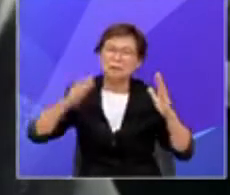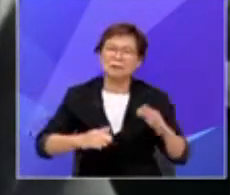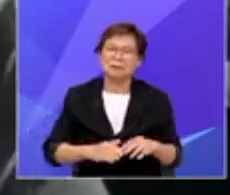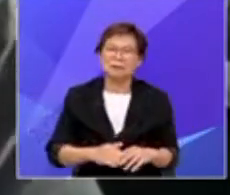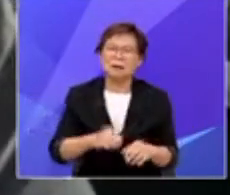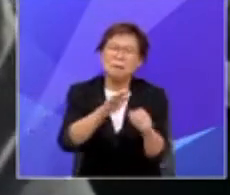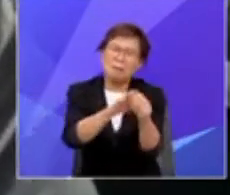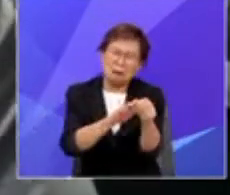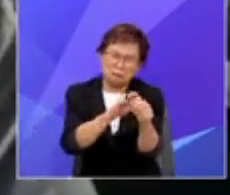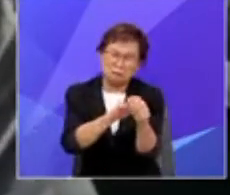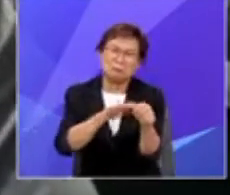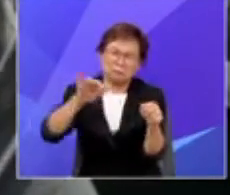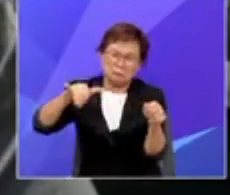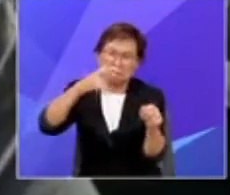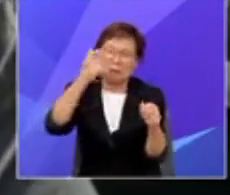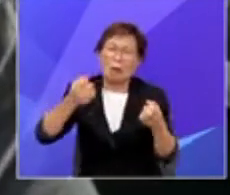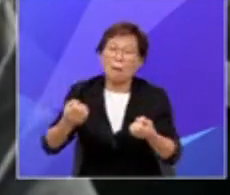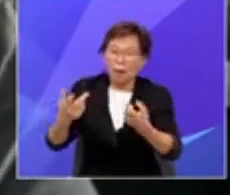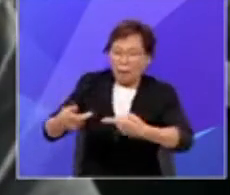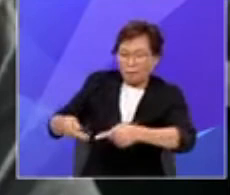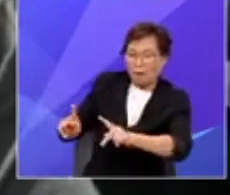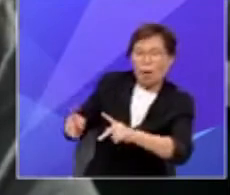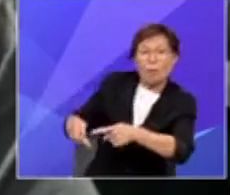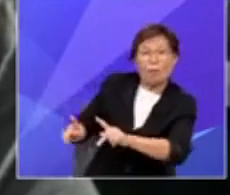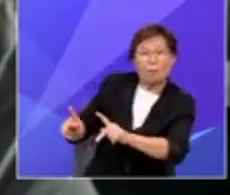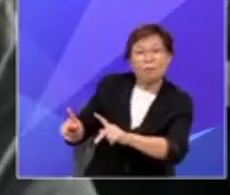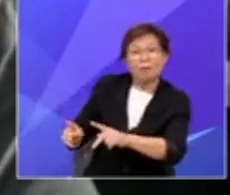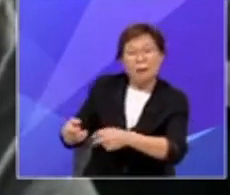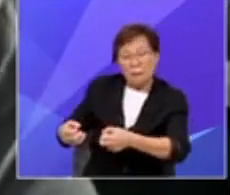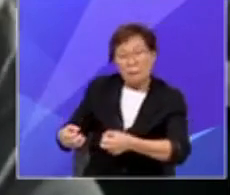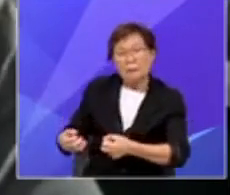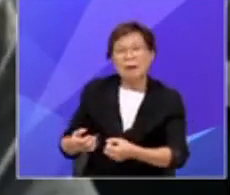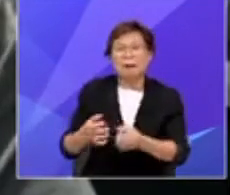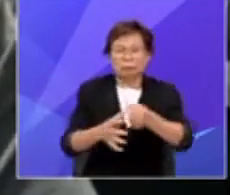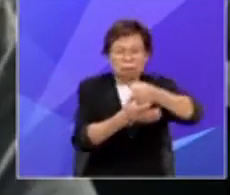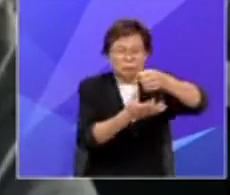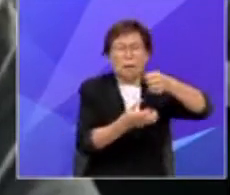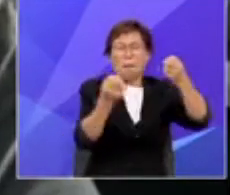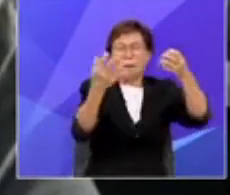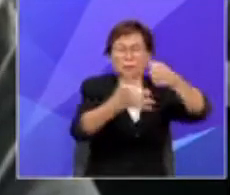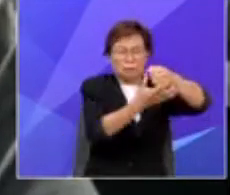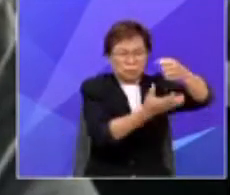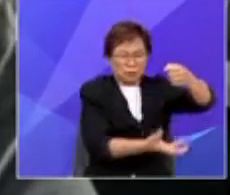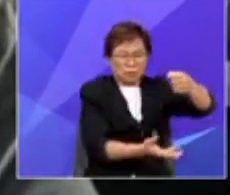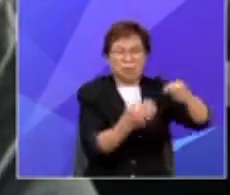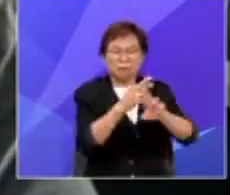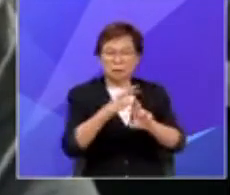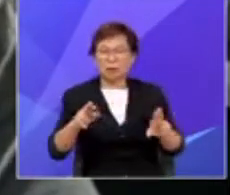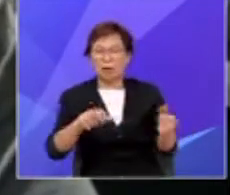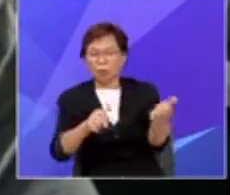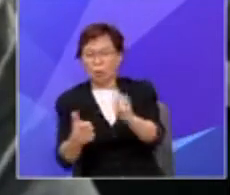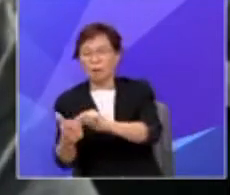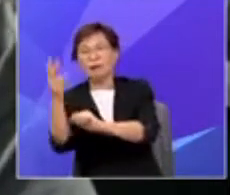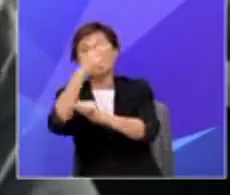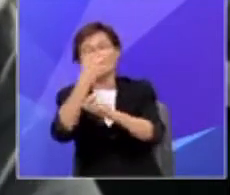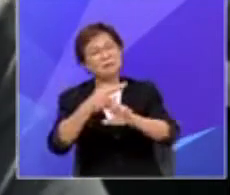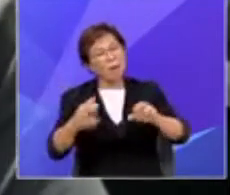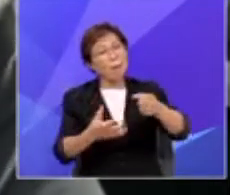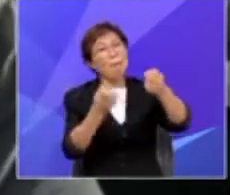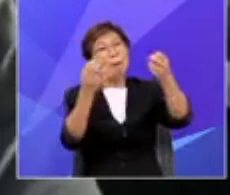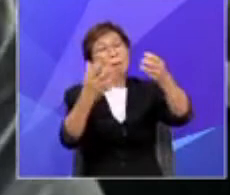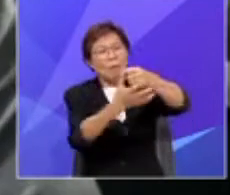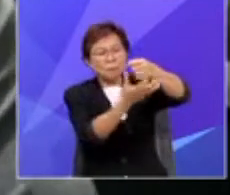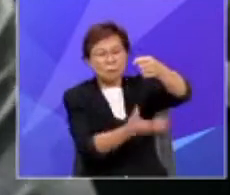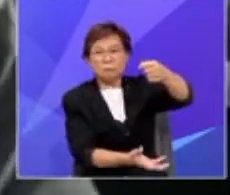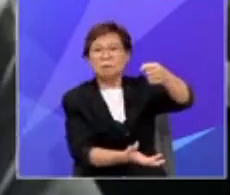mandi juga satunya peluang diberi banyak dana yang di yang disediakan oleh oleh oleh kerajaan